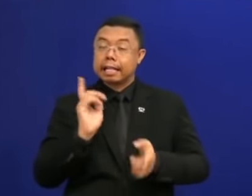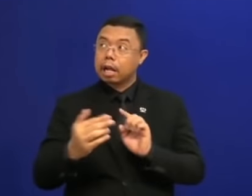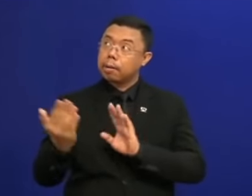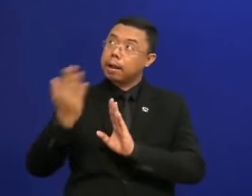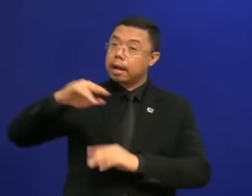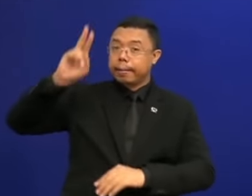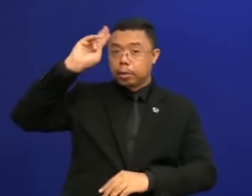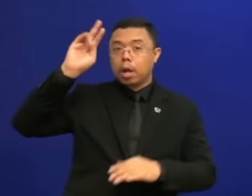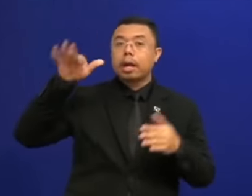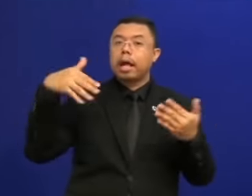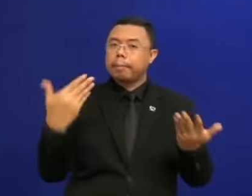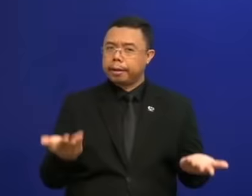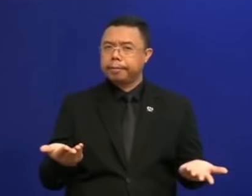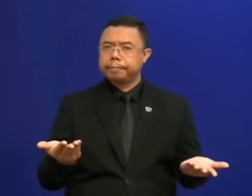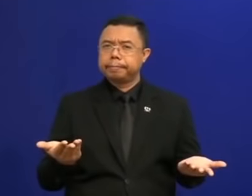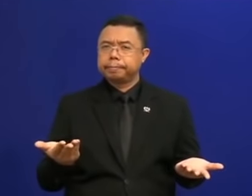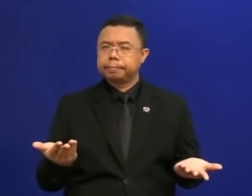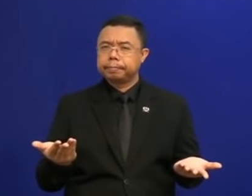menghadap Tuhan,